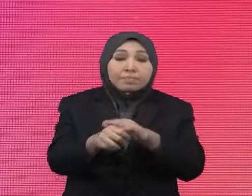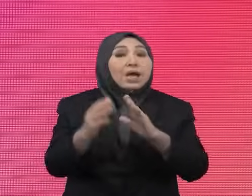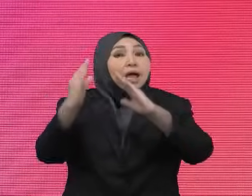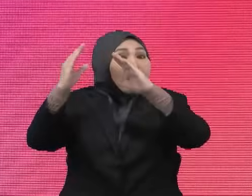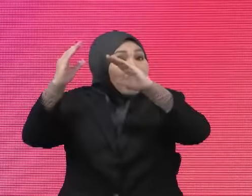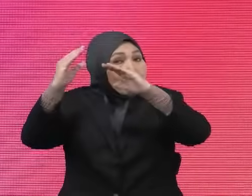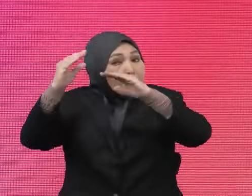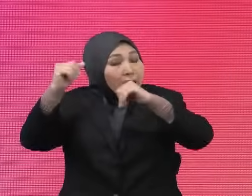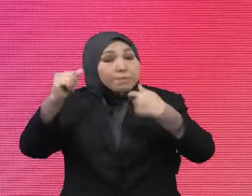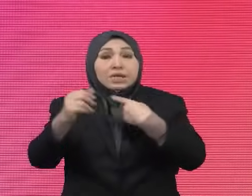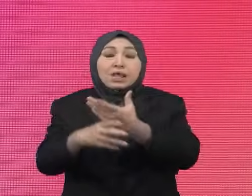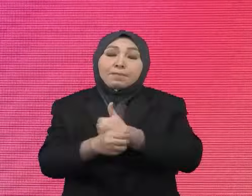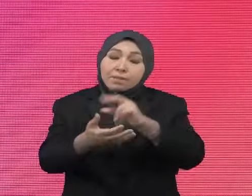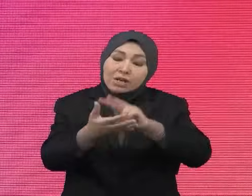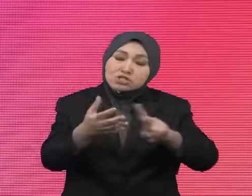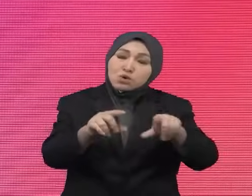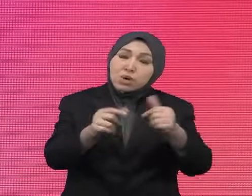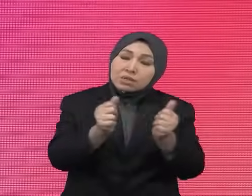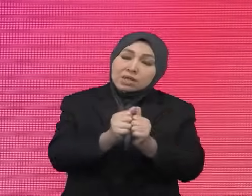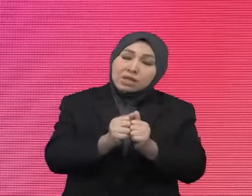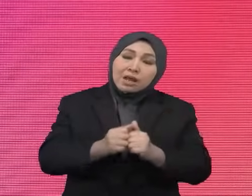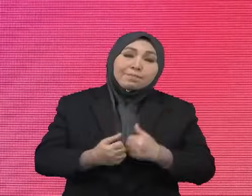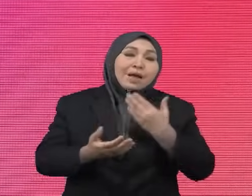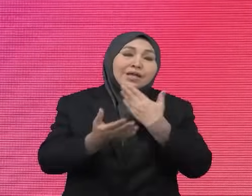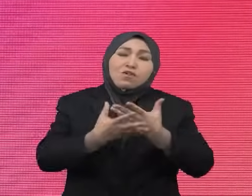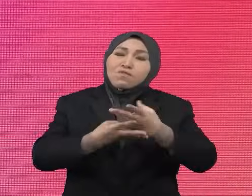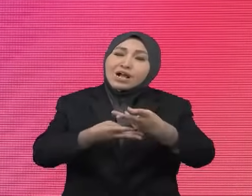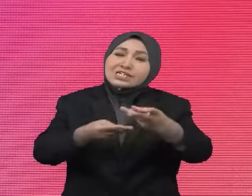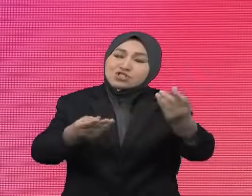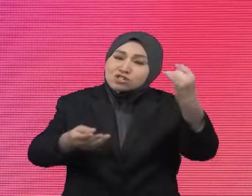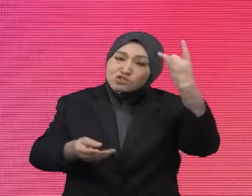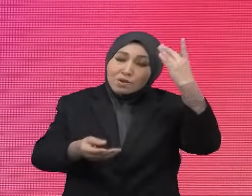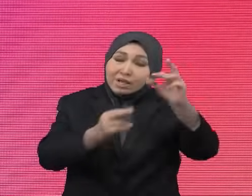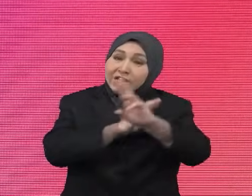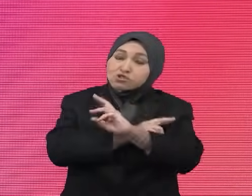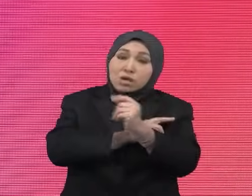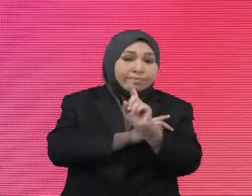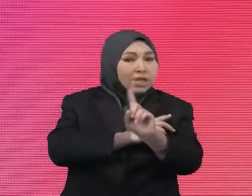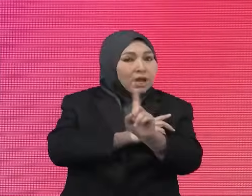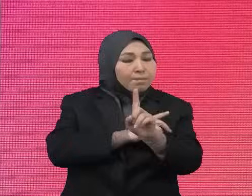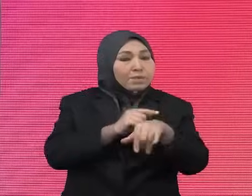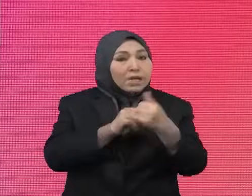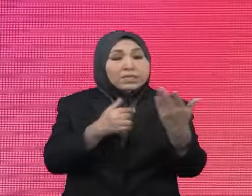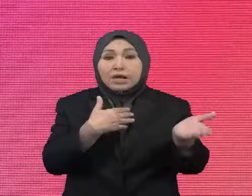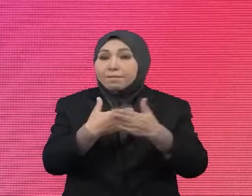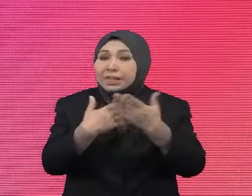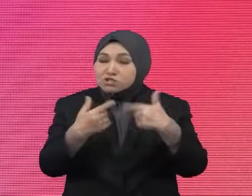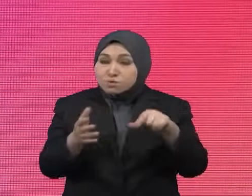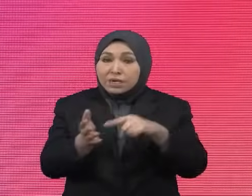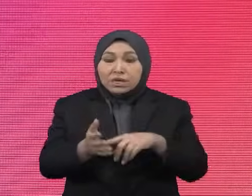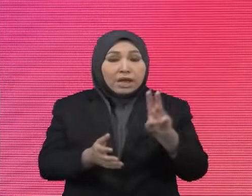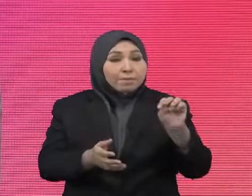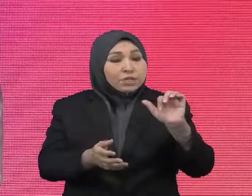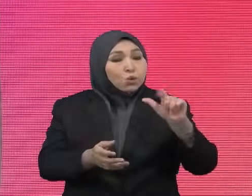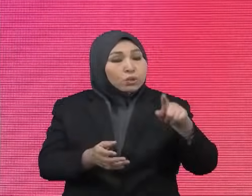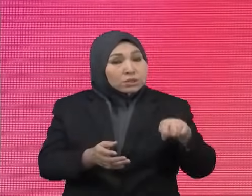mudah-mudahan kita dapat baca Al-Quran dengan baik, fasih insya-Allah. Nak berehat seketika, jangan ke mana-mana. Kembali selepas ini dalam My